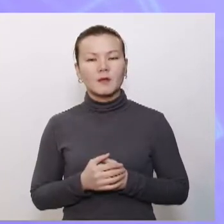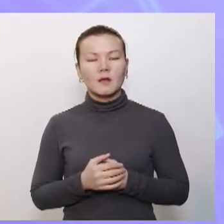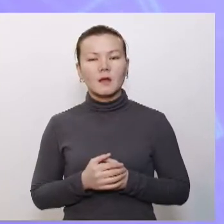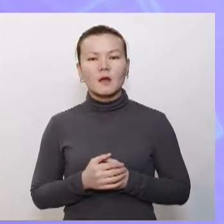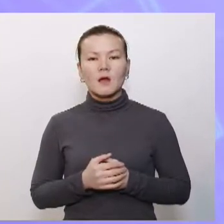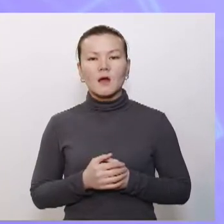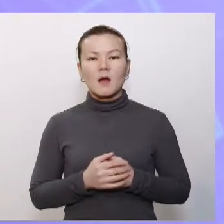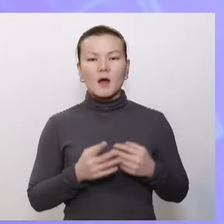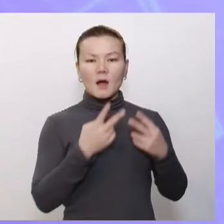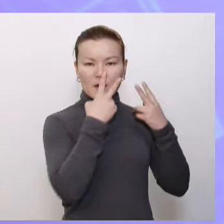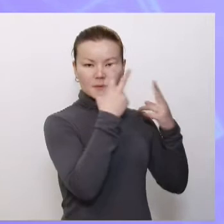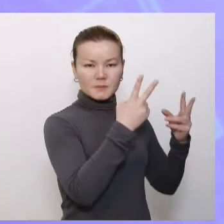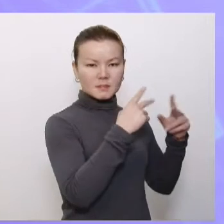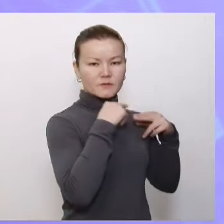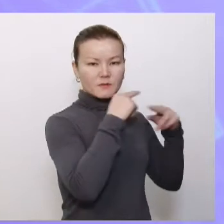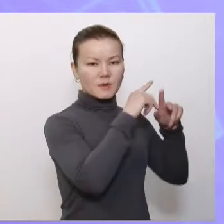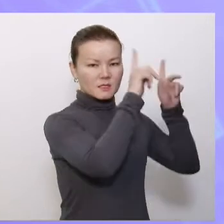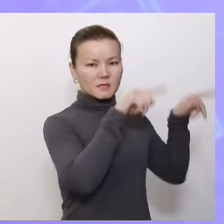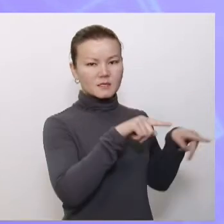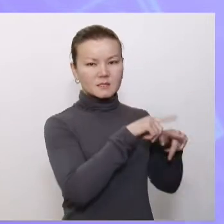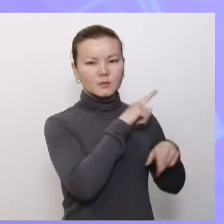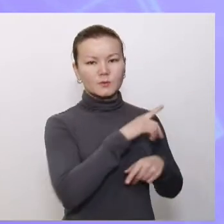Сүрөттү көңүл коюп карагыла.